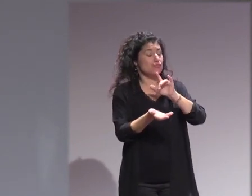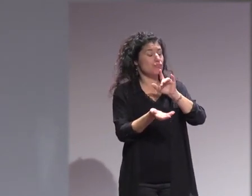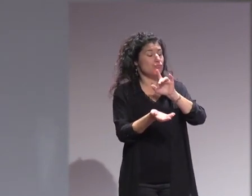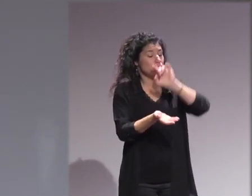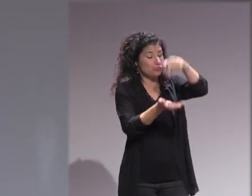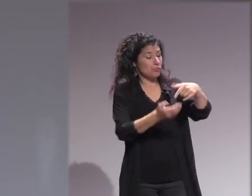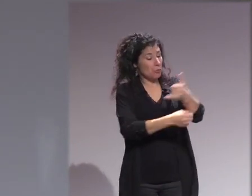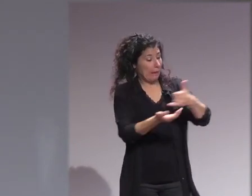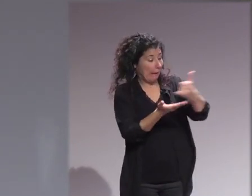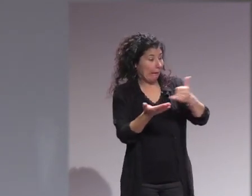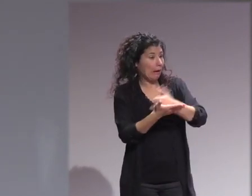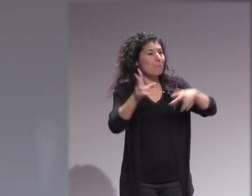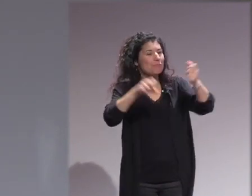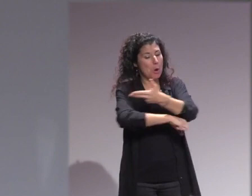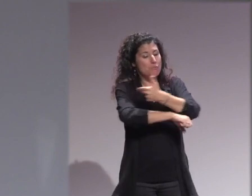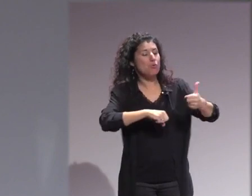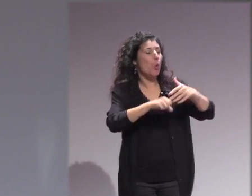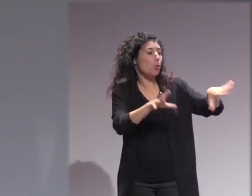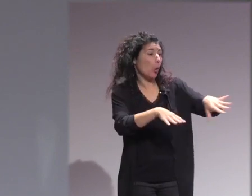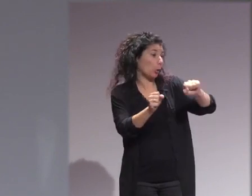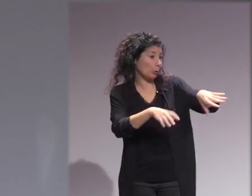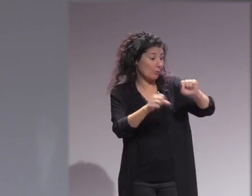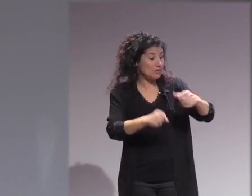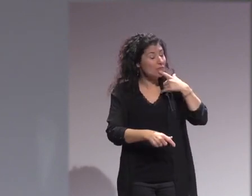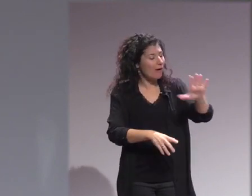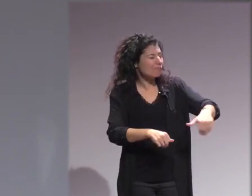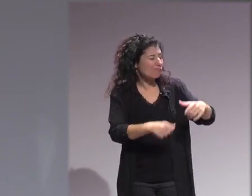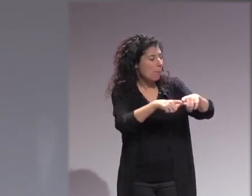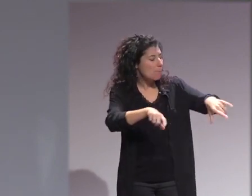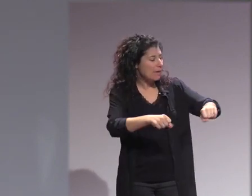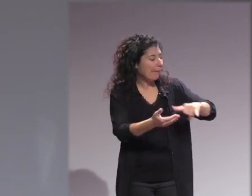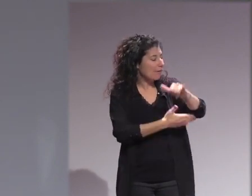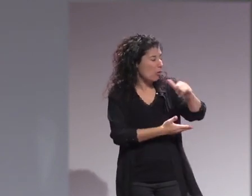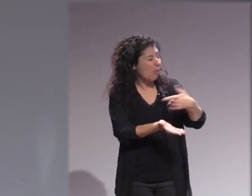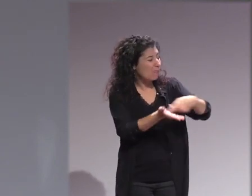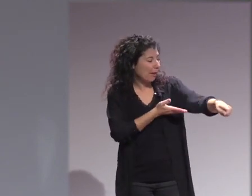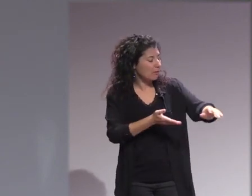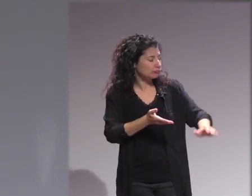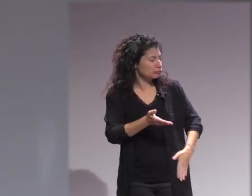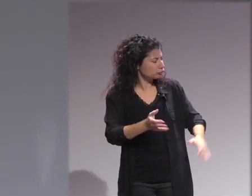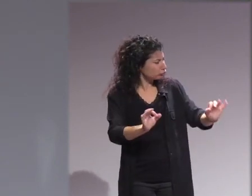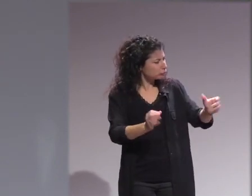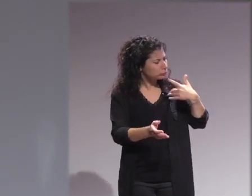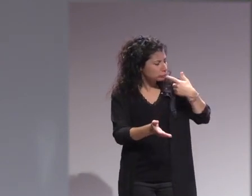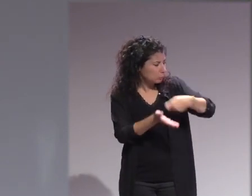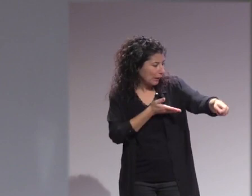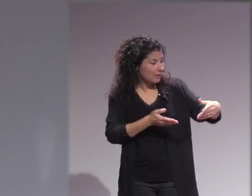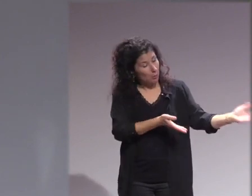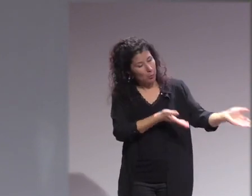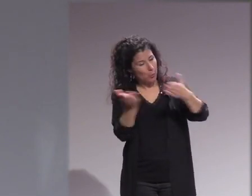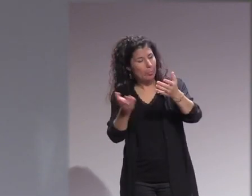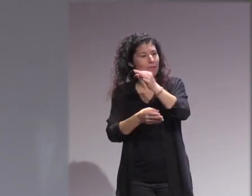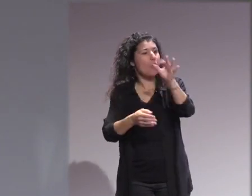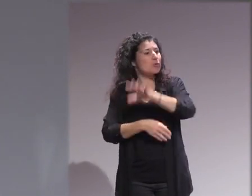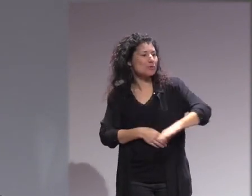vous paye le billet pour venir en France hexagonale. On vous dit, donc y compris aussi aux adultes ou aux jeunes adultes, que vous allez pouvoir suivre